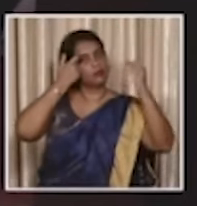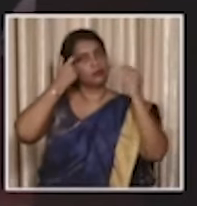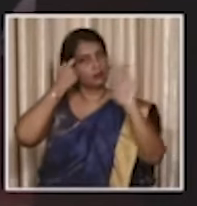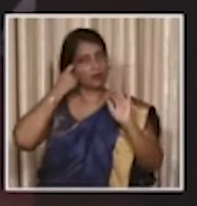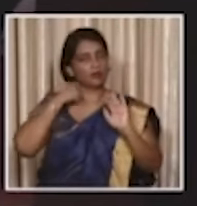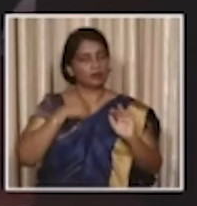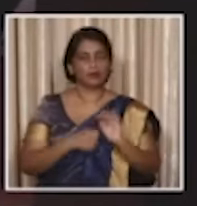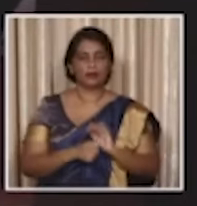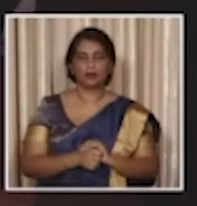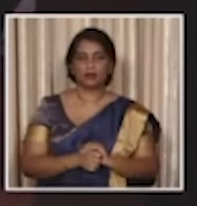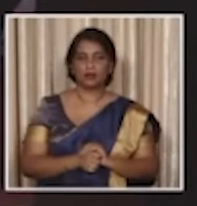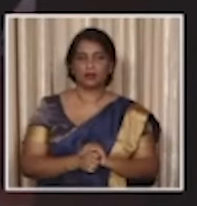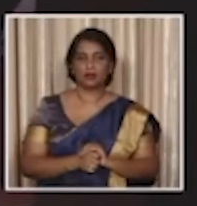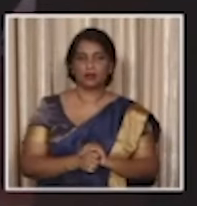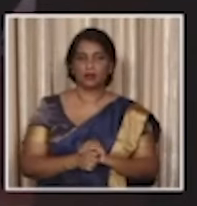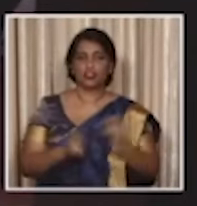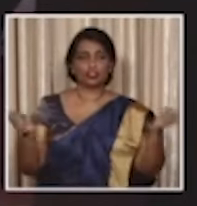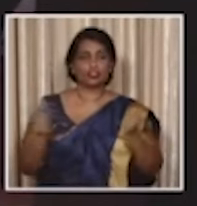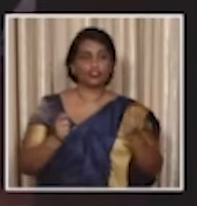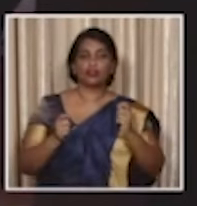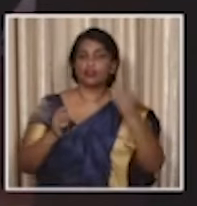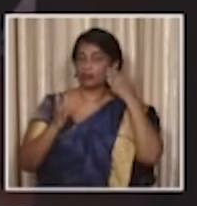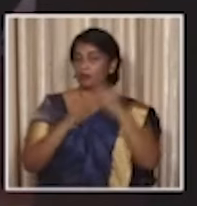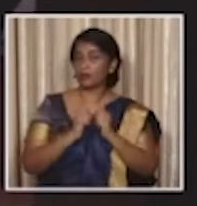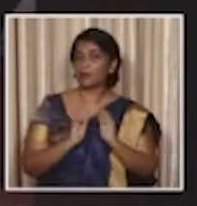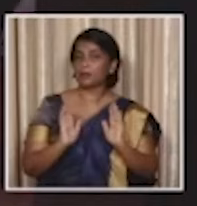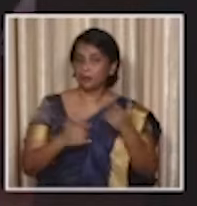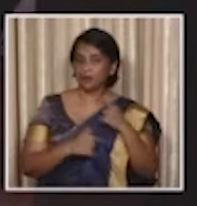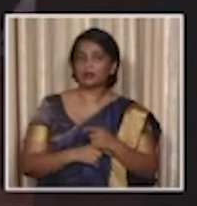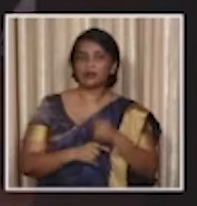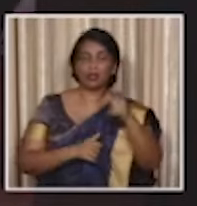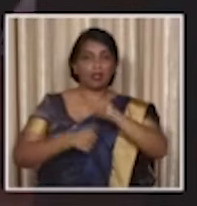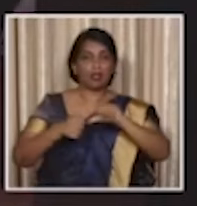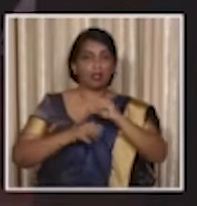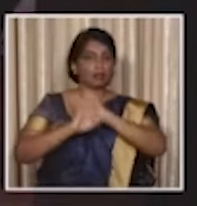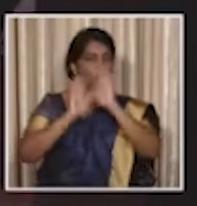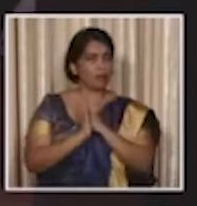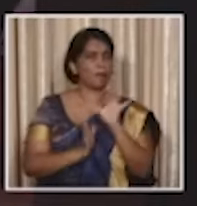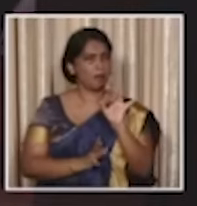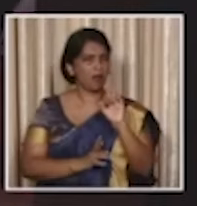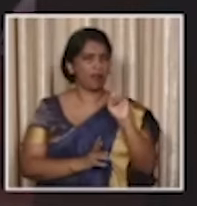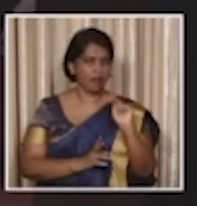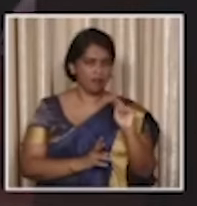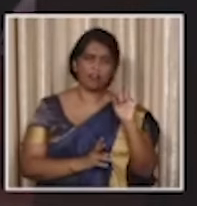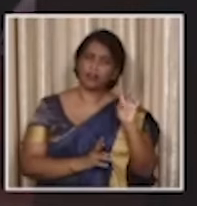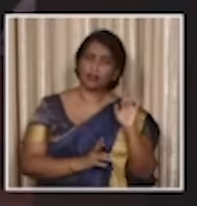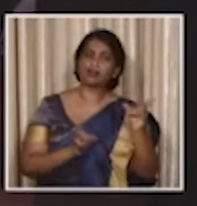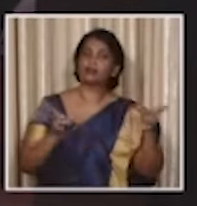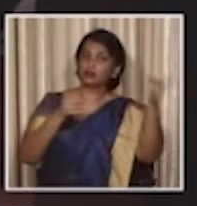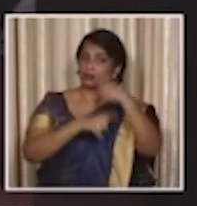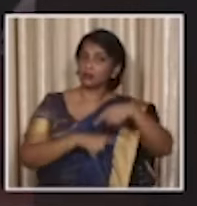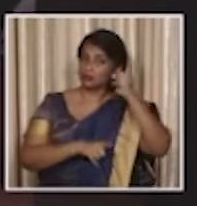ඕන. වන් ස්ටොප් ෂොප් එක ක්‍රියාත්මක කරන්නට ඕන. ඔය ආයතන 15ද 20ද 25ද ඒ